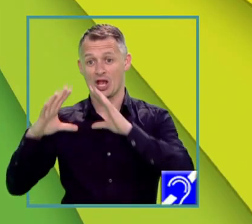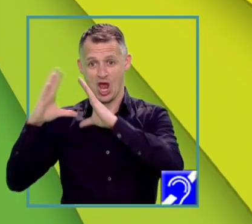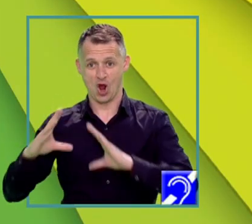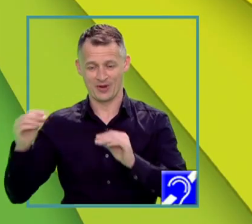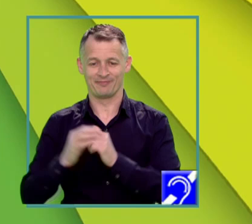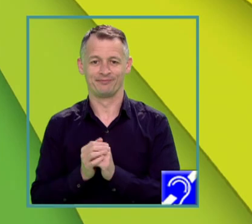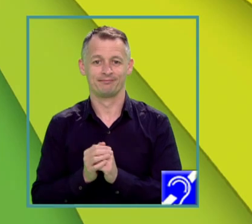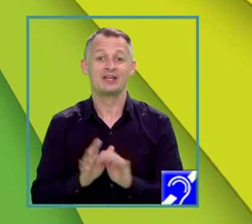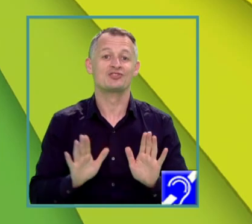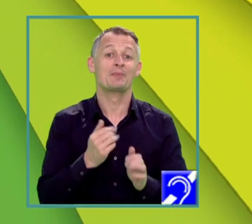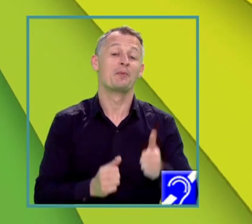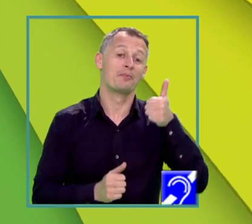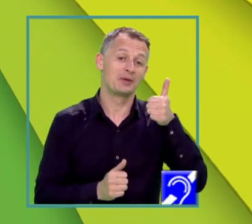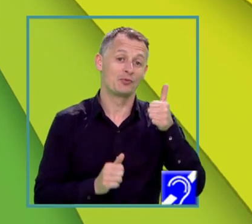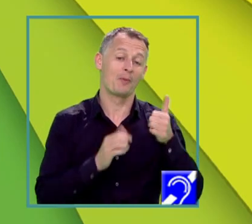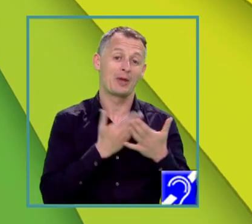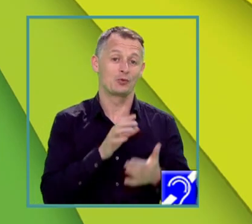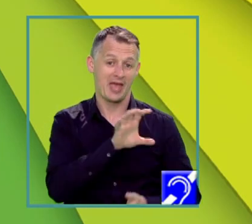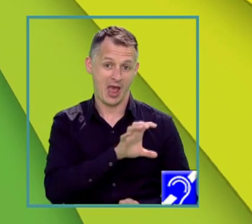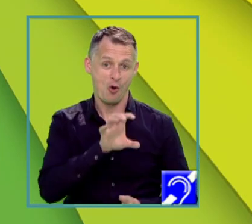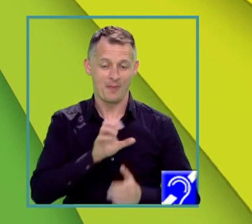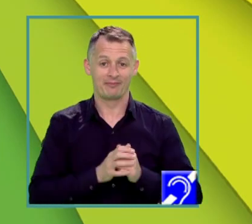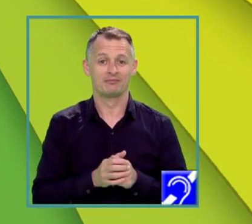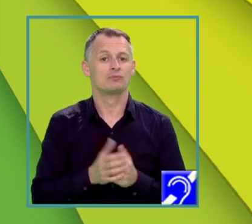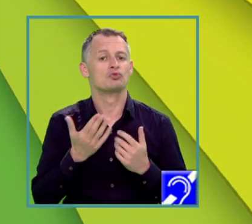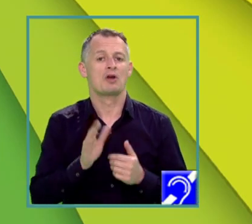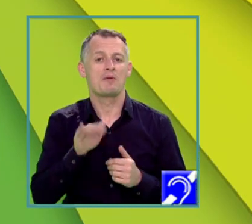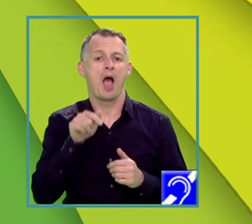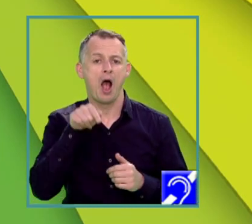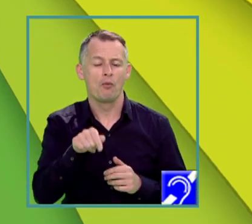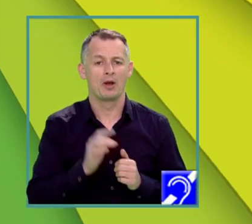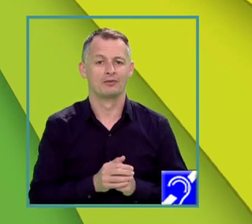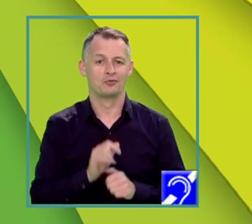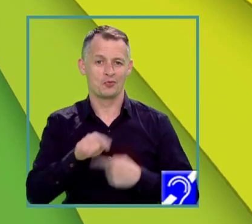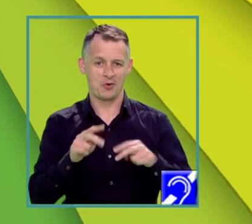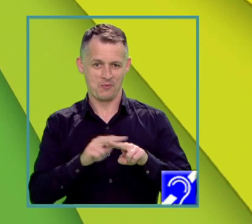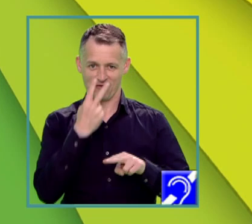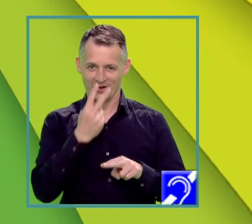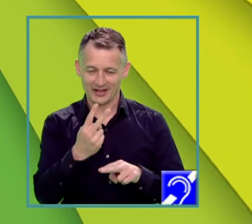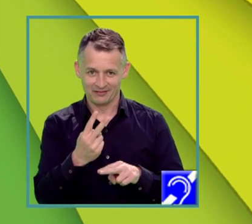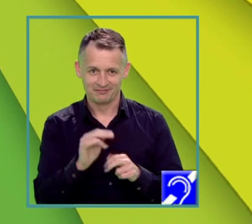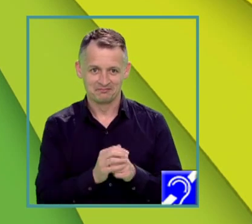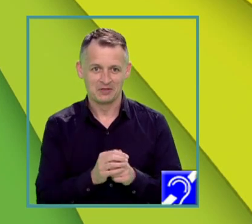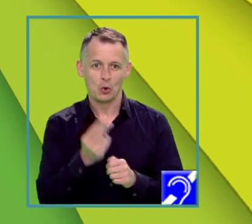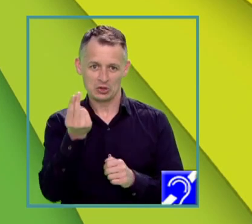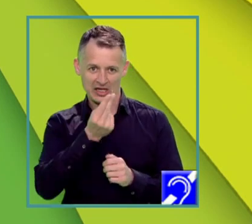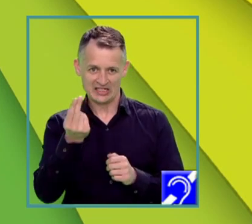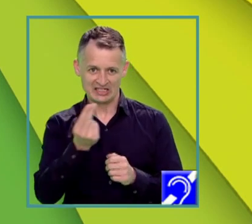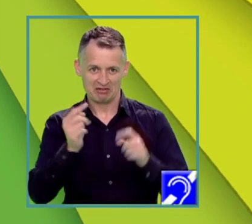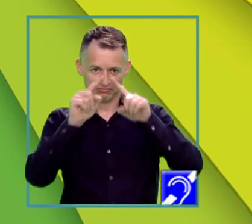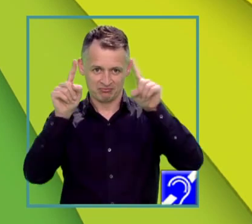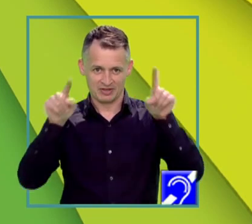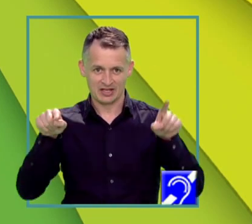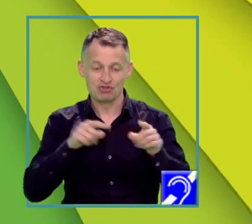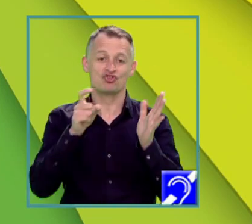subiectul dedicate Europei dragii mei ce avem la dispozitie după cum vedeți un ortografic al